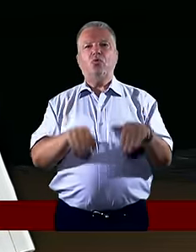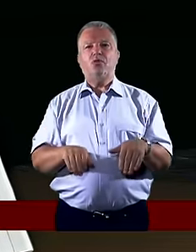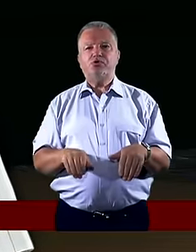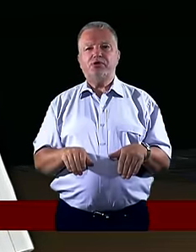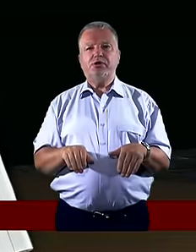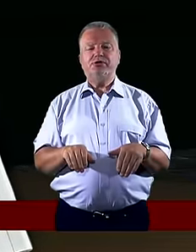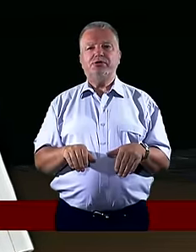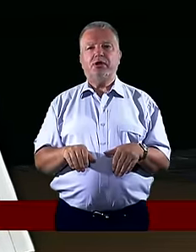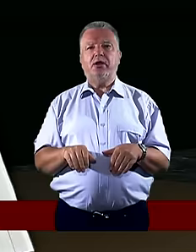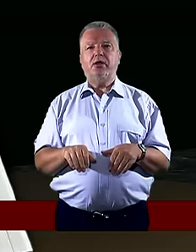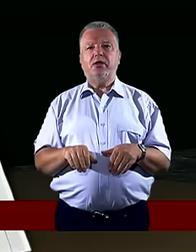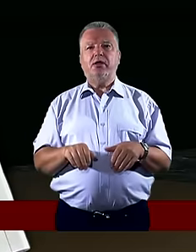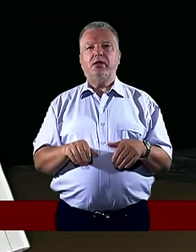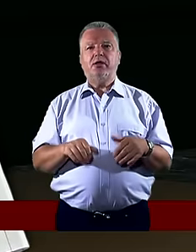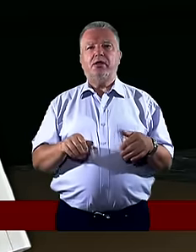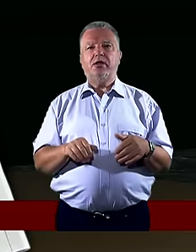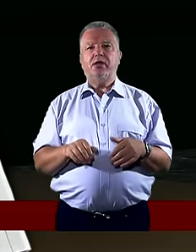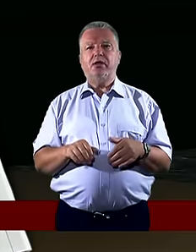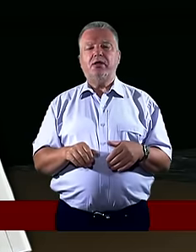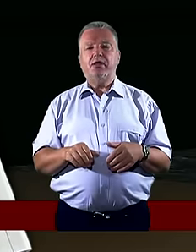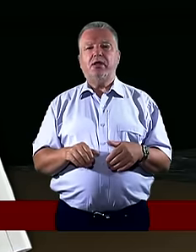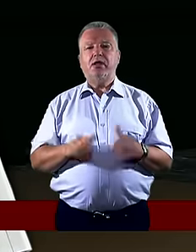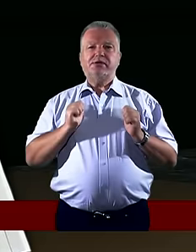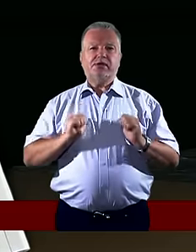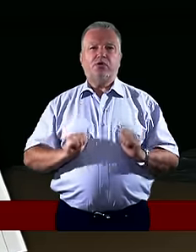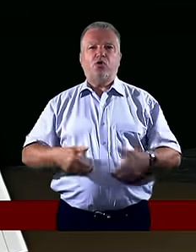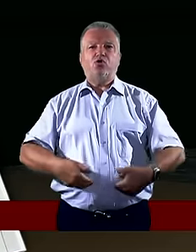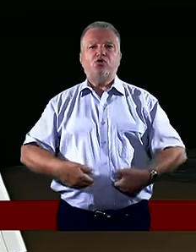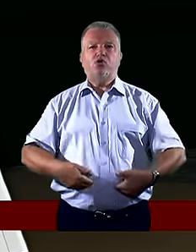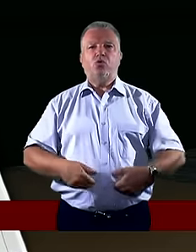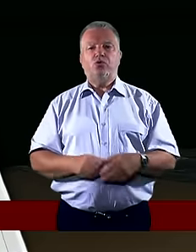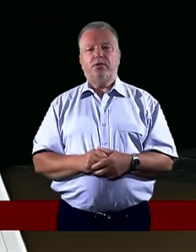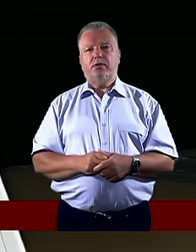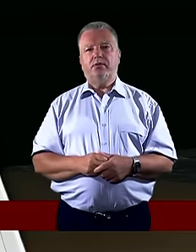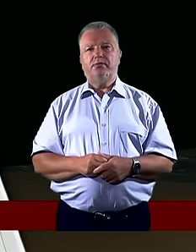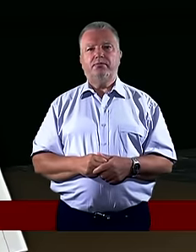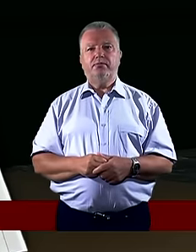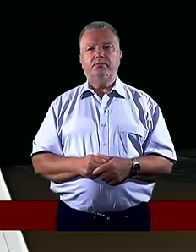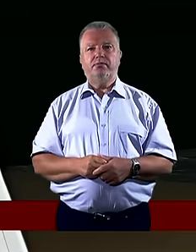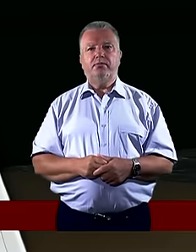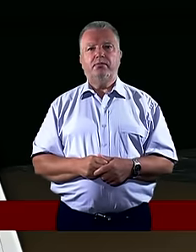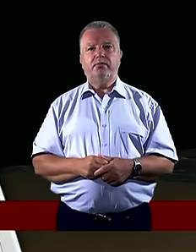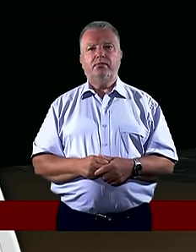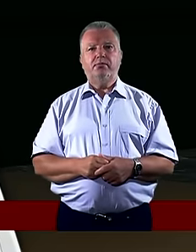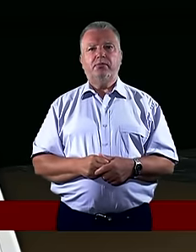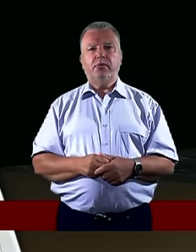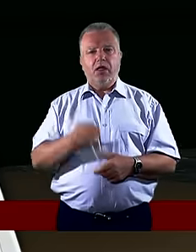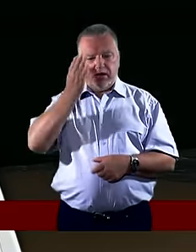tu możecie, on wam może wasz głód zabezpieczyć, nasycić was